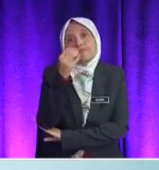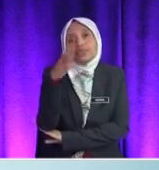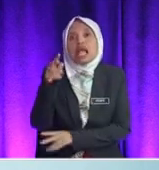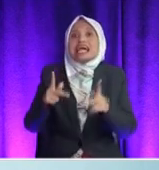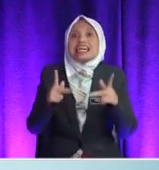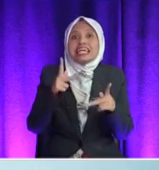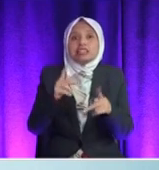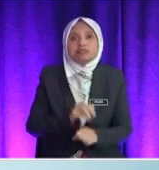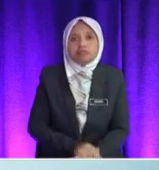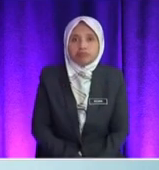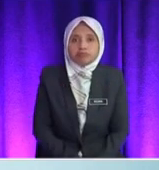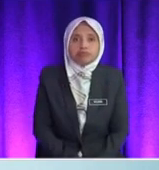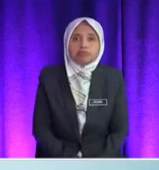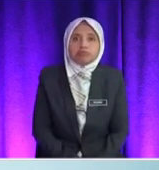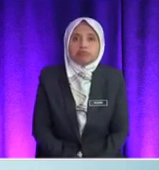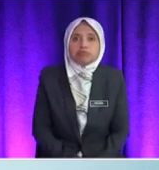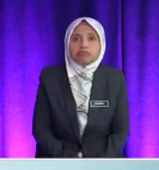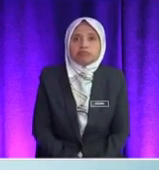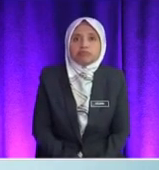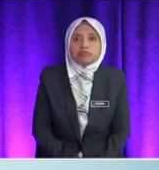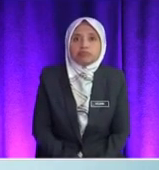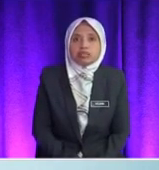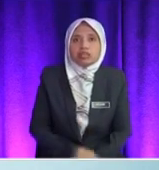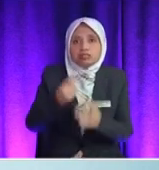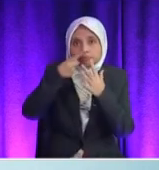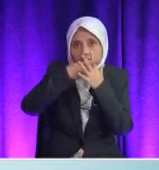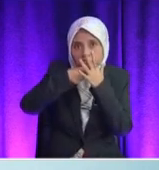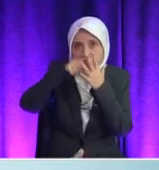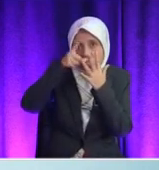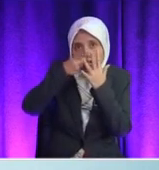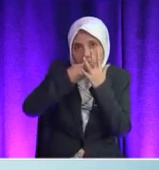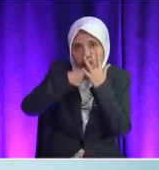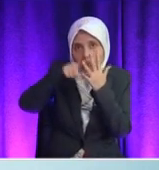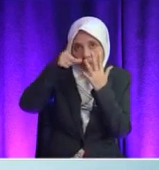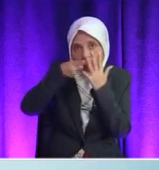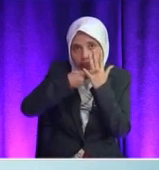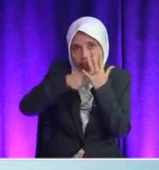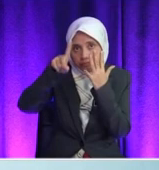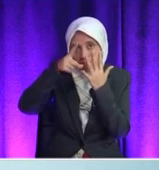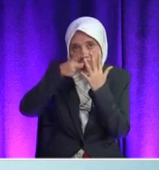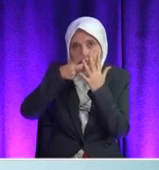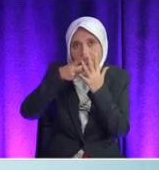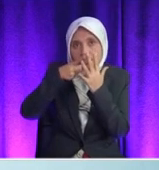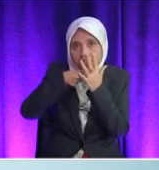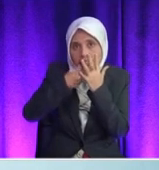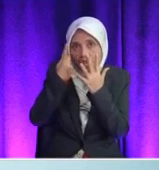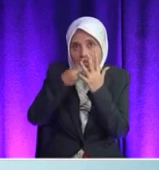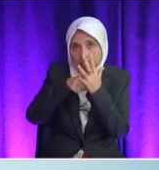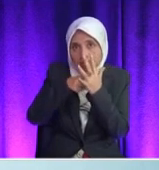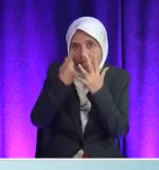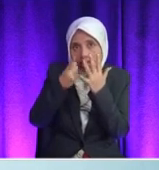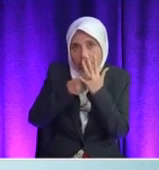kita termasuk dalam hal jadi ini celananya kini sudah fungsi Dedi guyon sih dan dalamnya kita